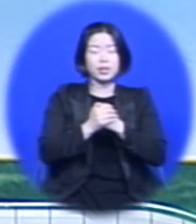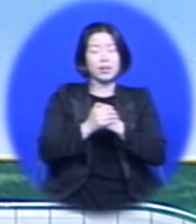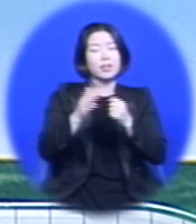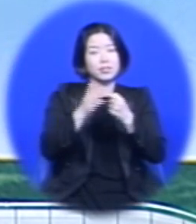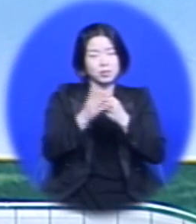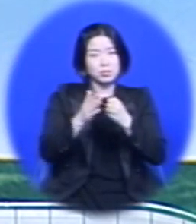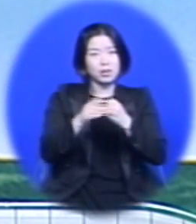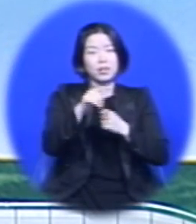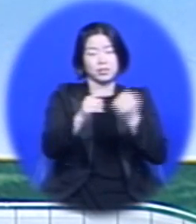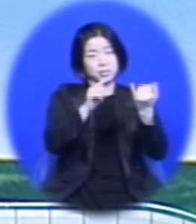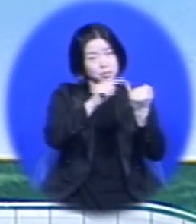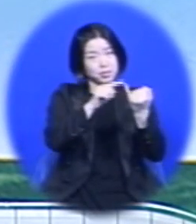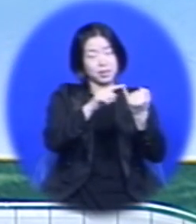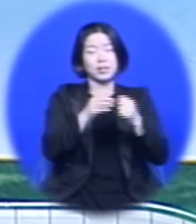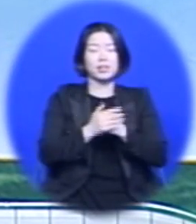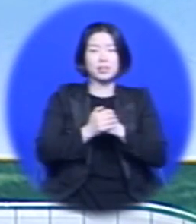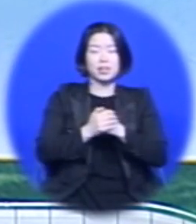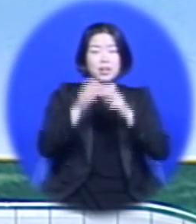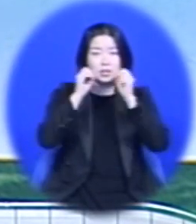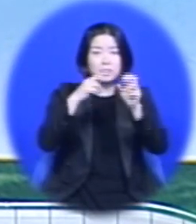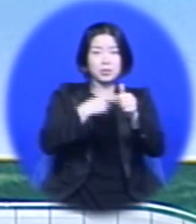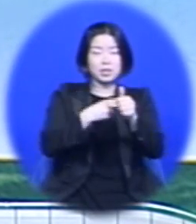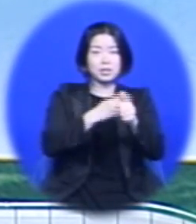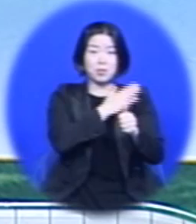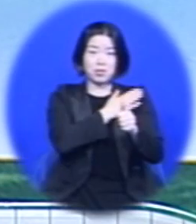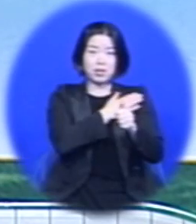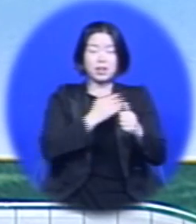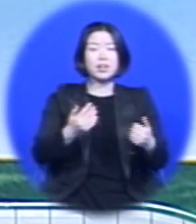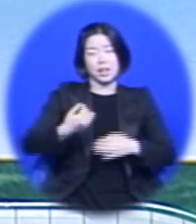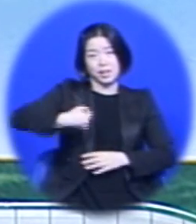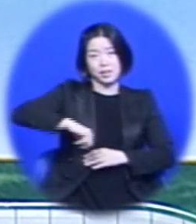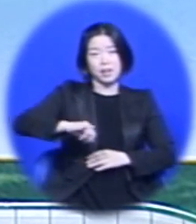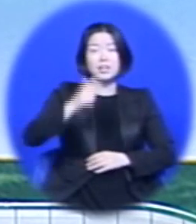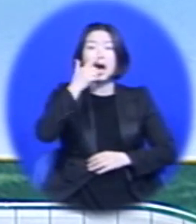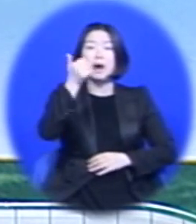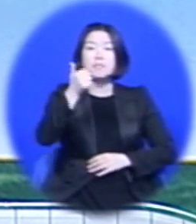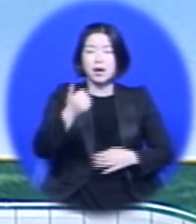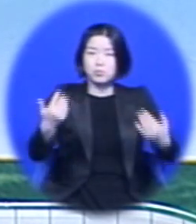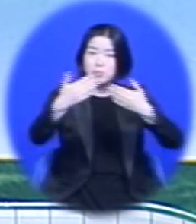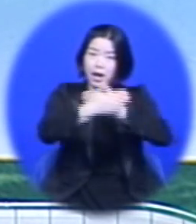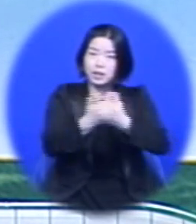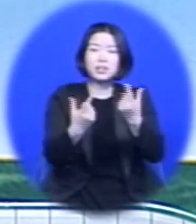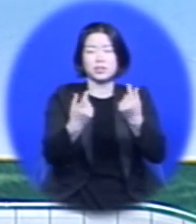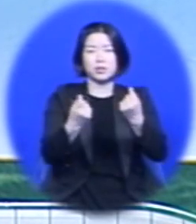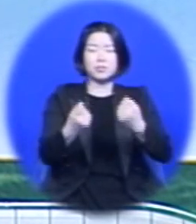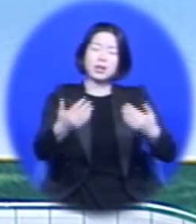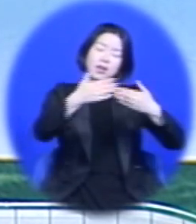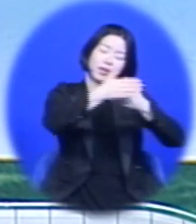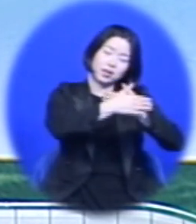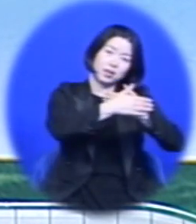이 소녀가 플로이드 맥클랑 선교사님의 어깨에 마치 딸이 아빠 품에 안긴 것처럼 그렇게